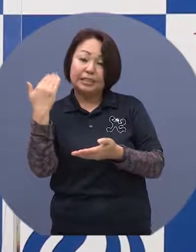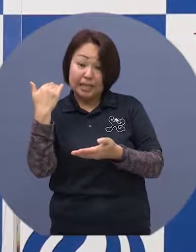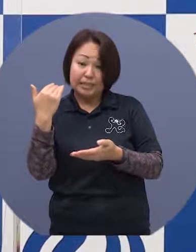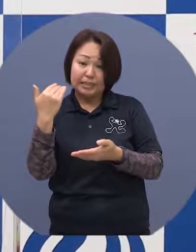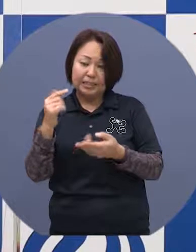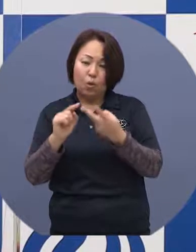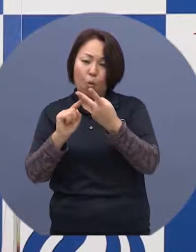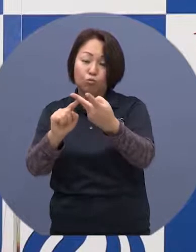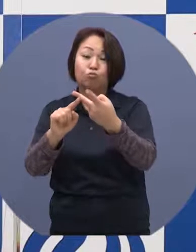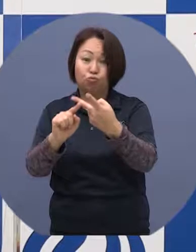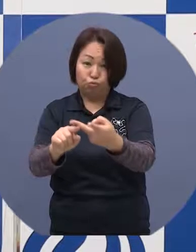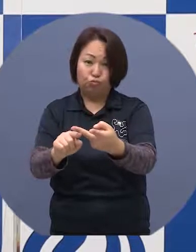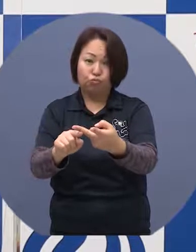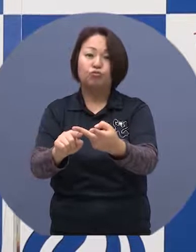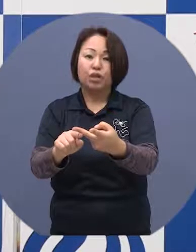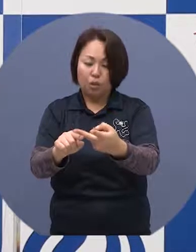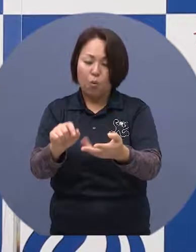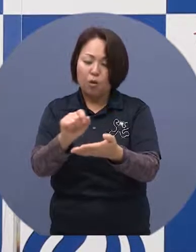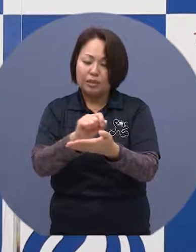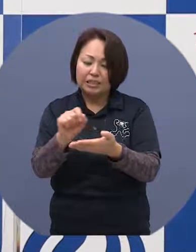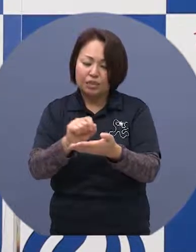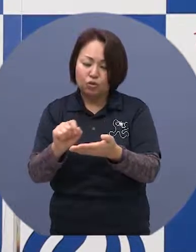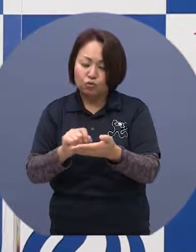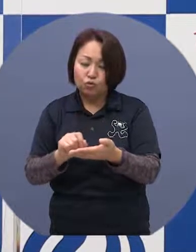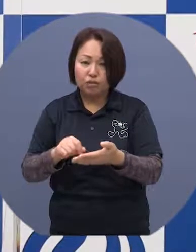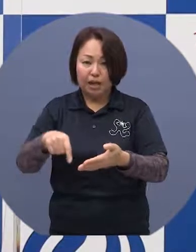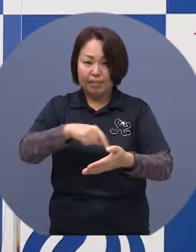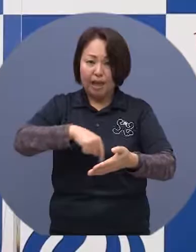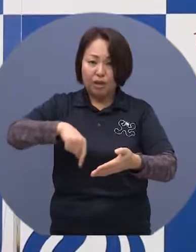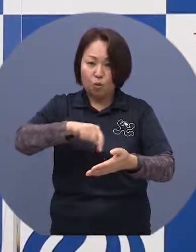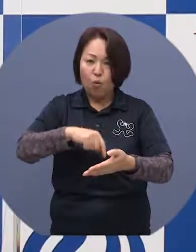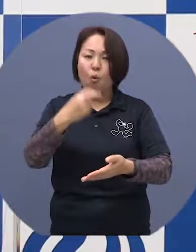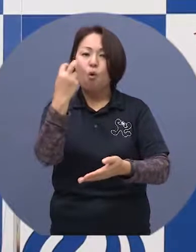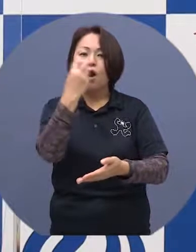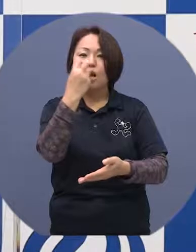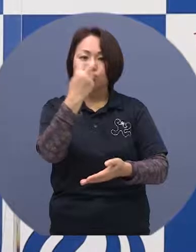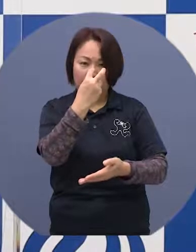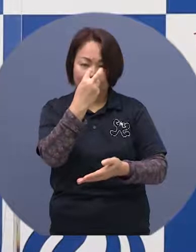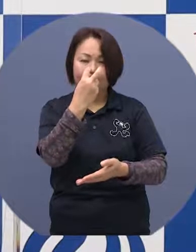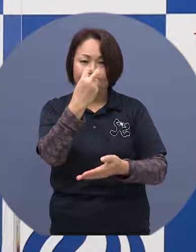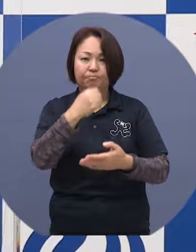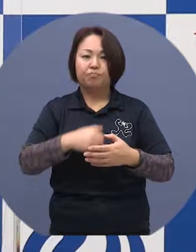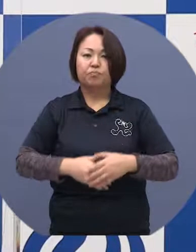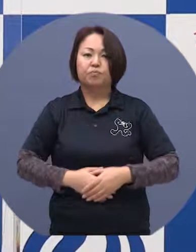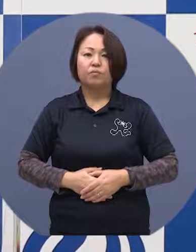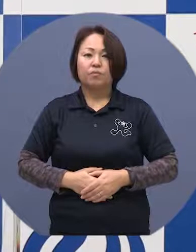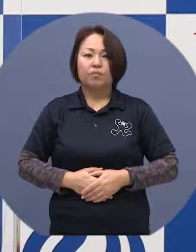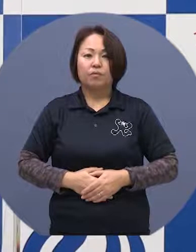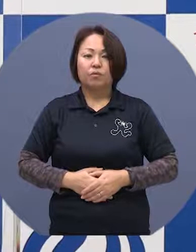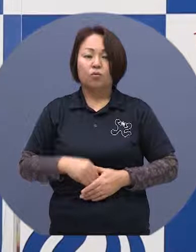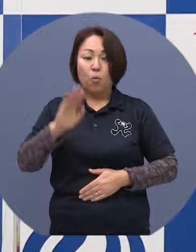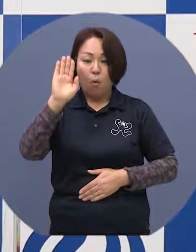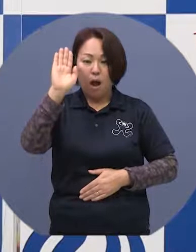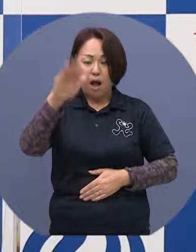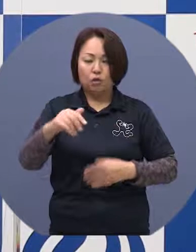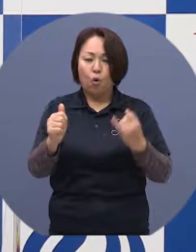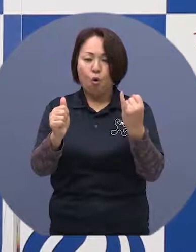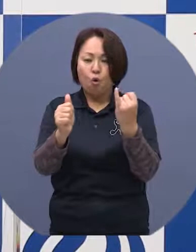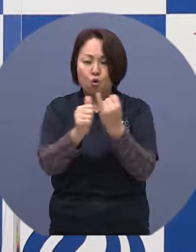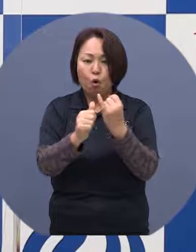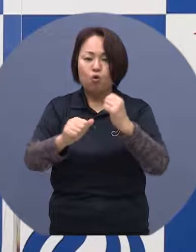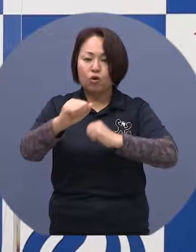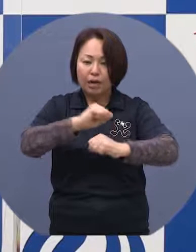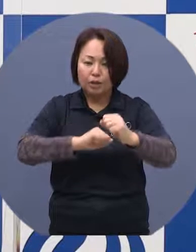するわけでありますがこちらに記入していただいた内容について確認をさせていただきますそしてサポーター婚活